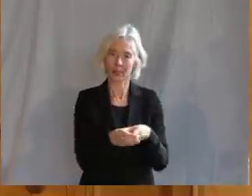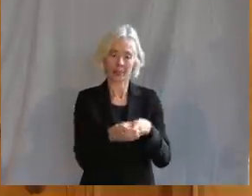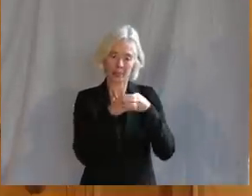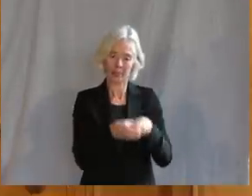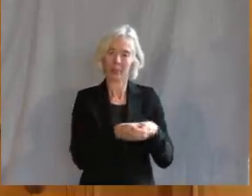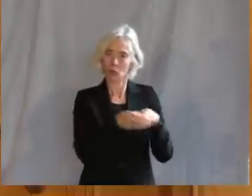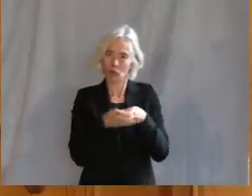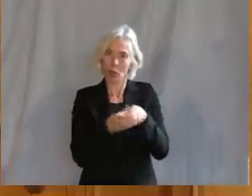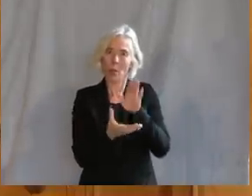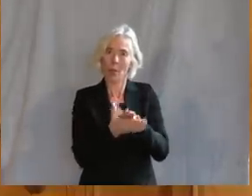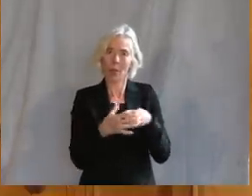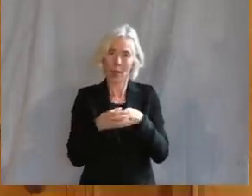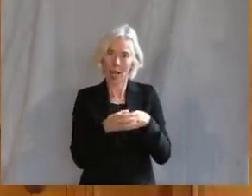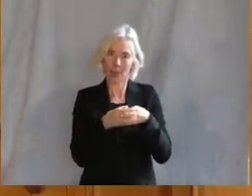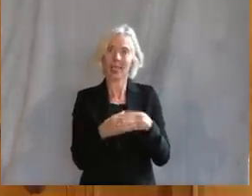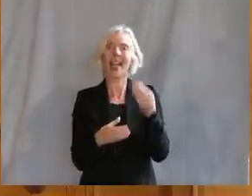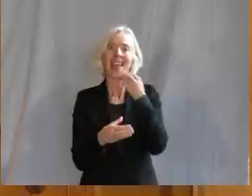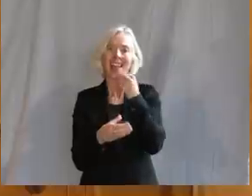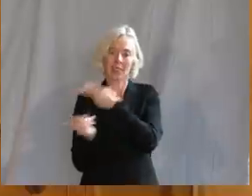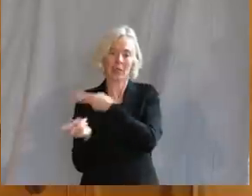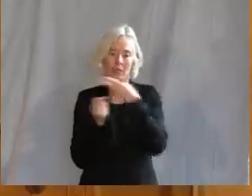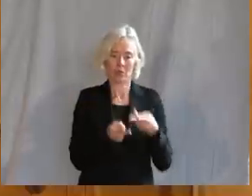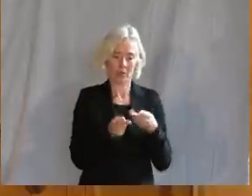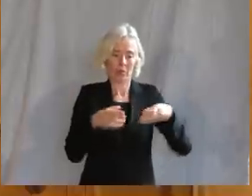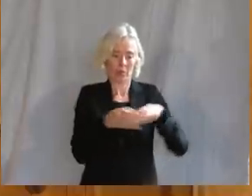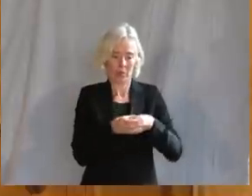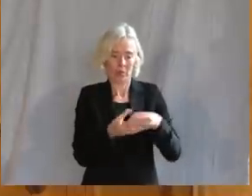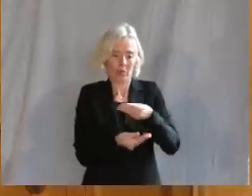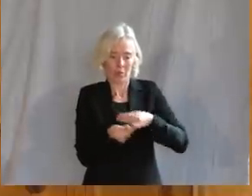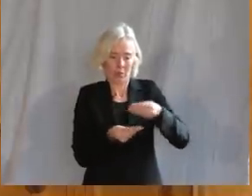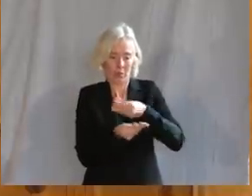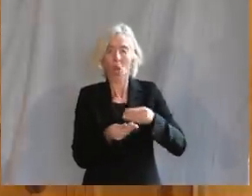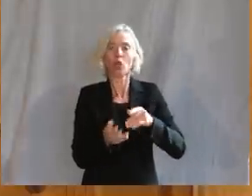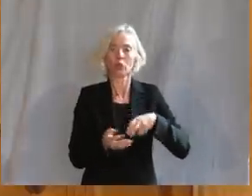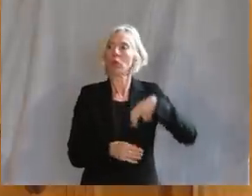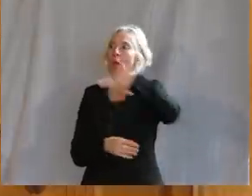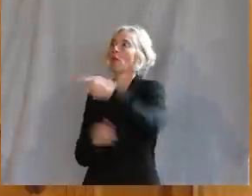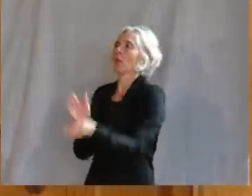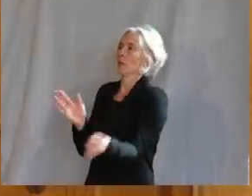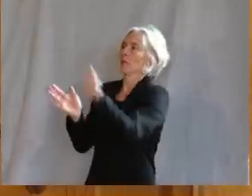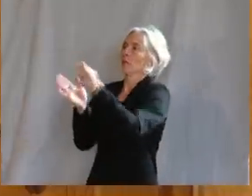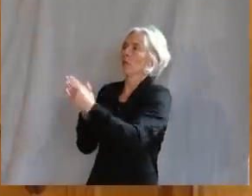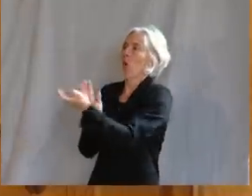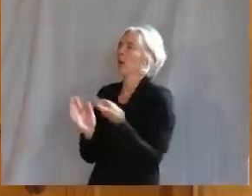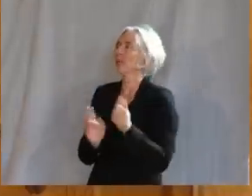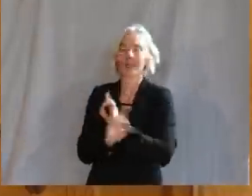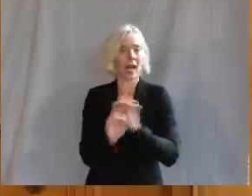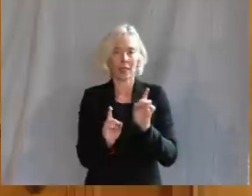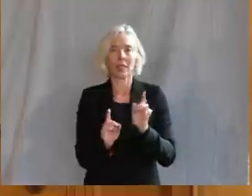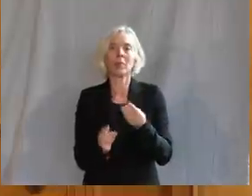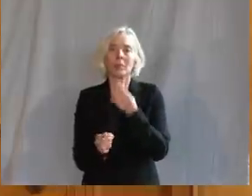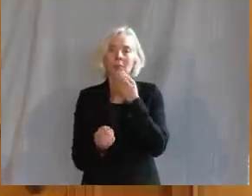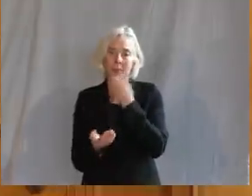verteilen und fest auszugeben und dass die Kinder nicht mehr den Schöpflöffel selber betätigen. Wir empfehlen den Kitas